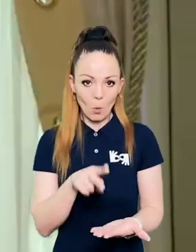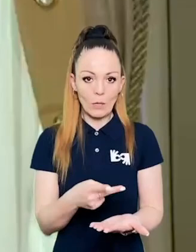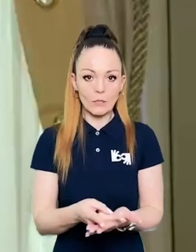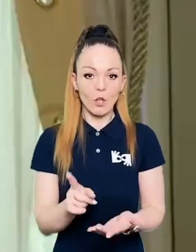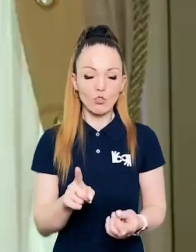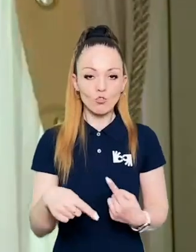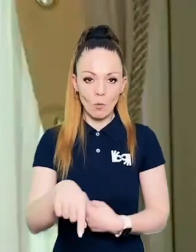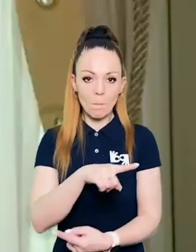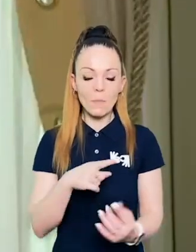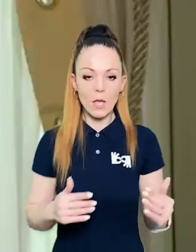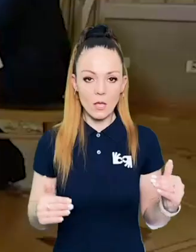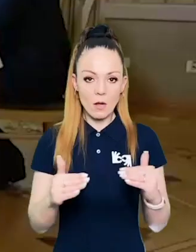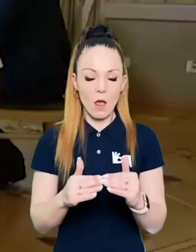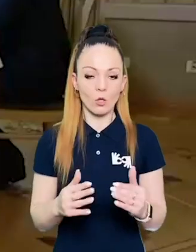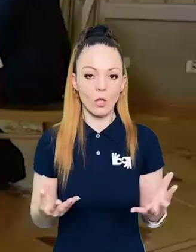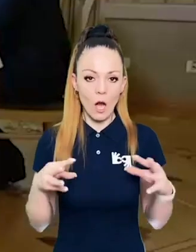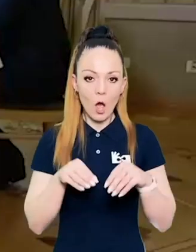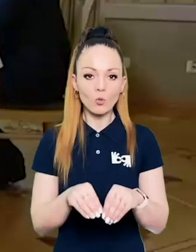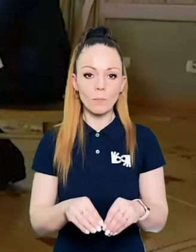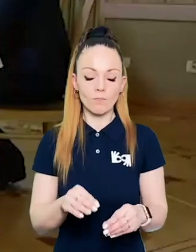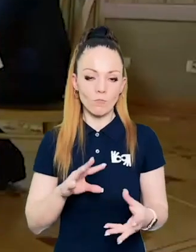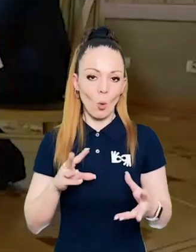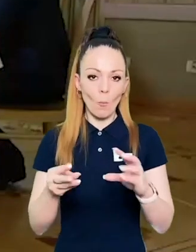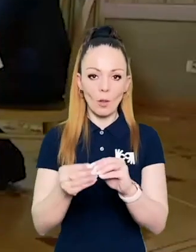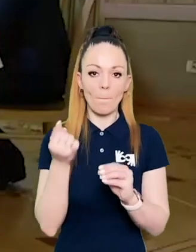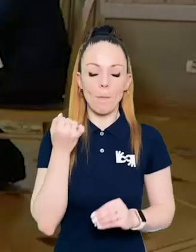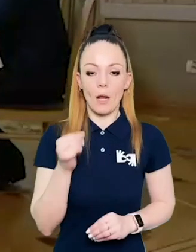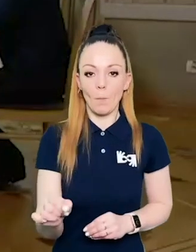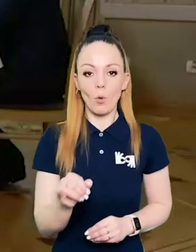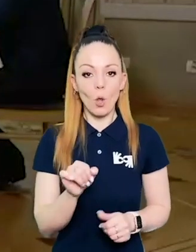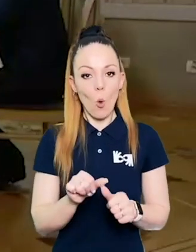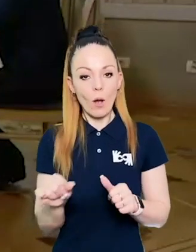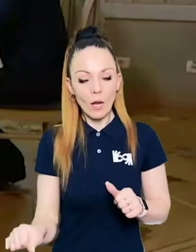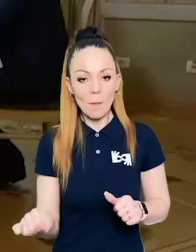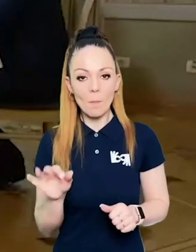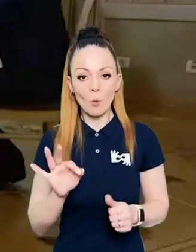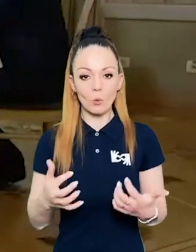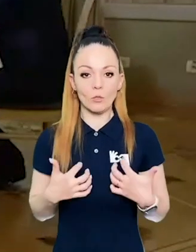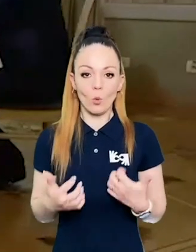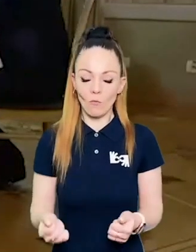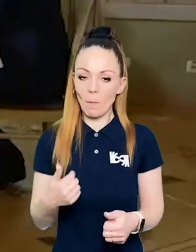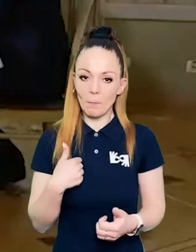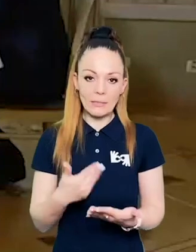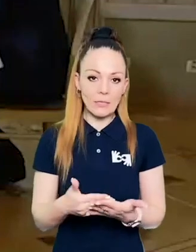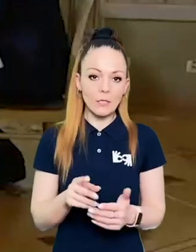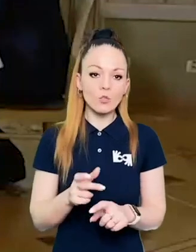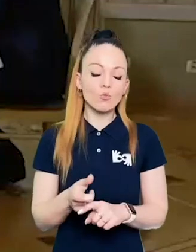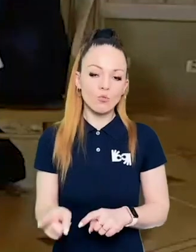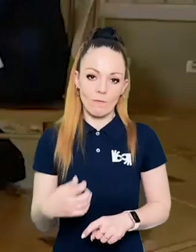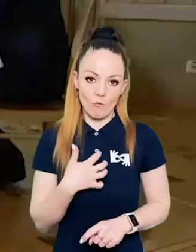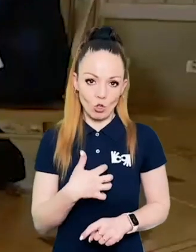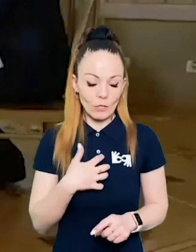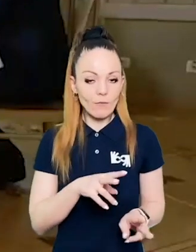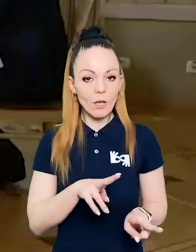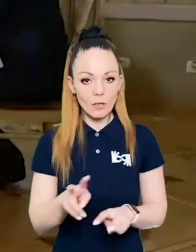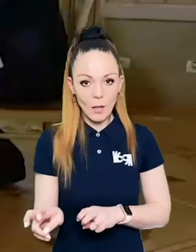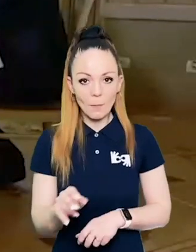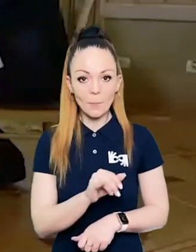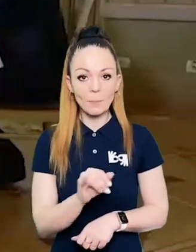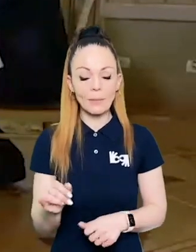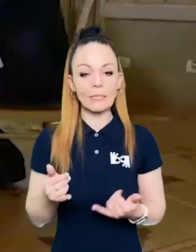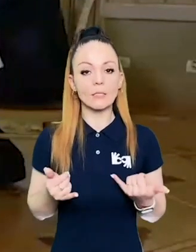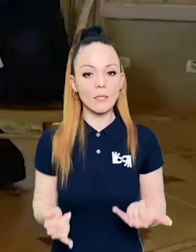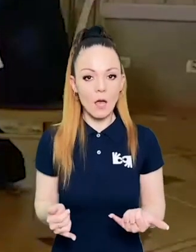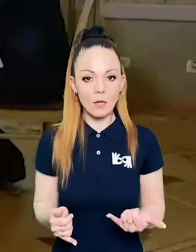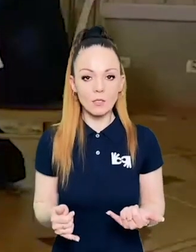маємо показати, що ми всі разом здобули цю перемогу. Ну і окремо про здоров'я, мені здається, це важлива дуже тема.